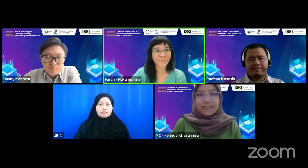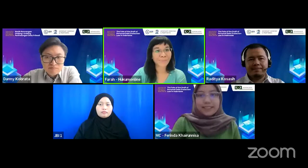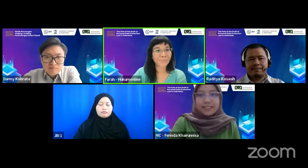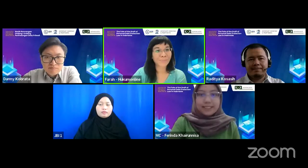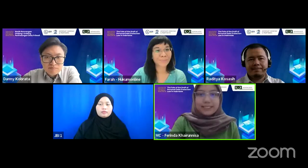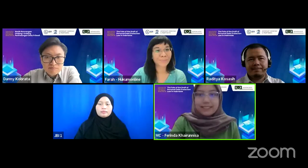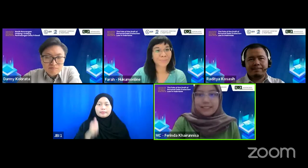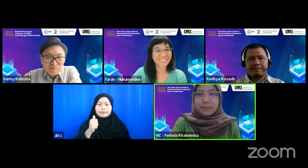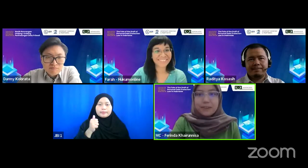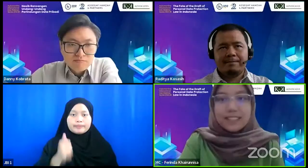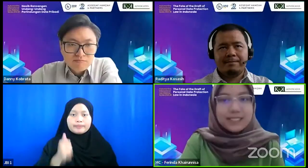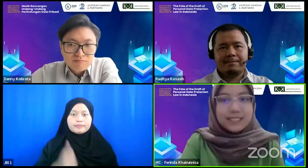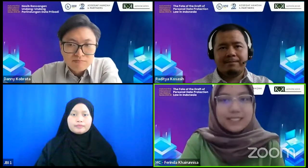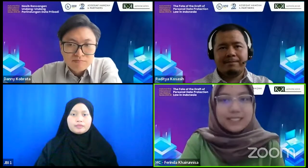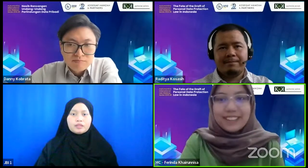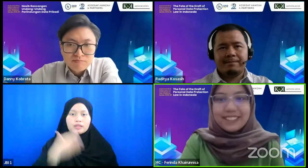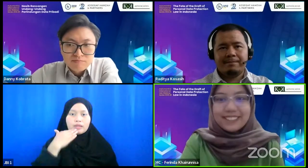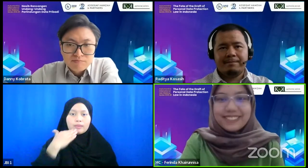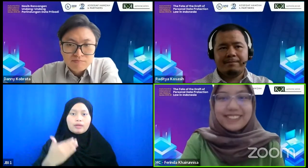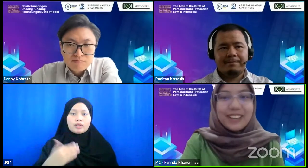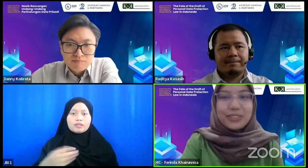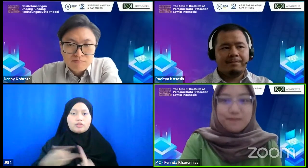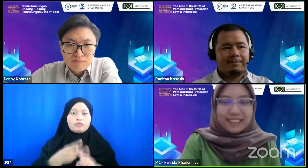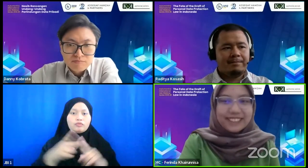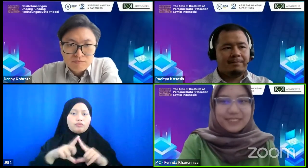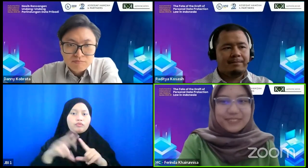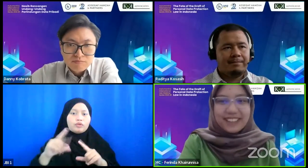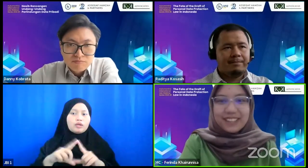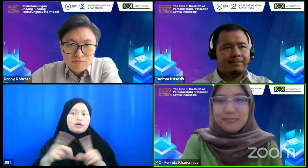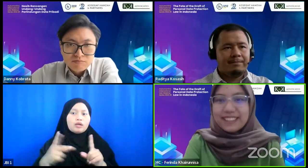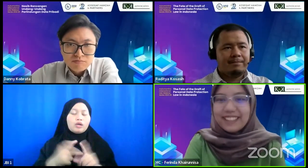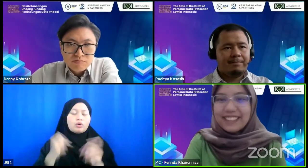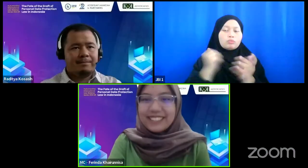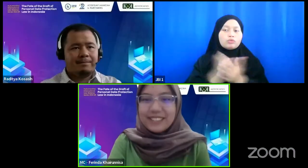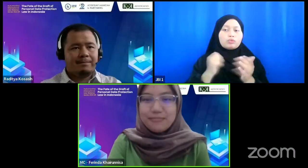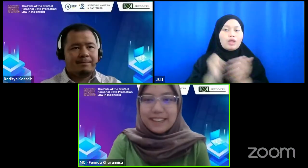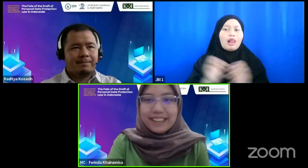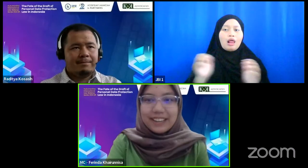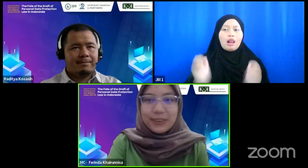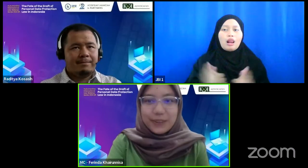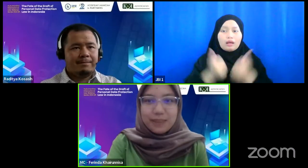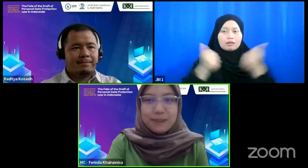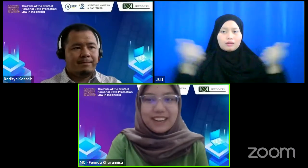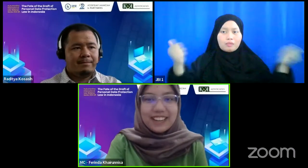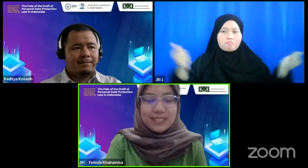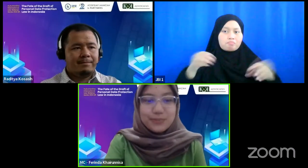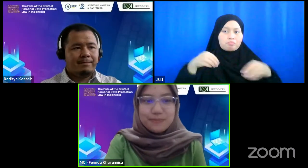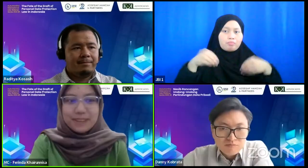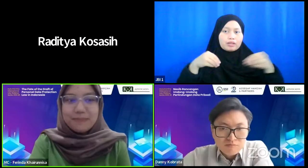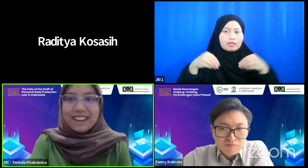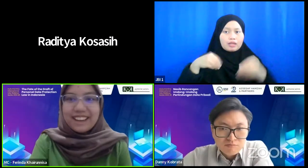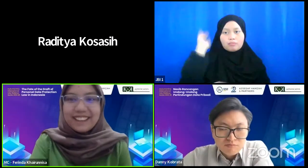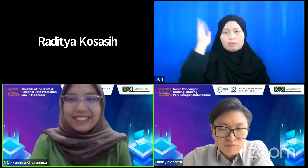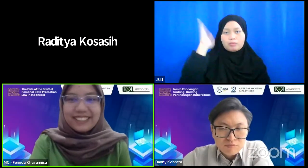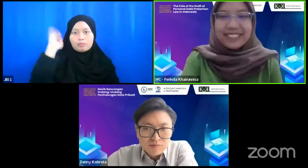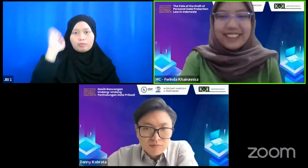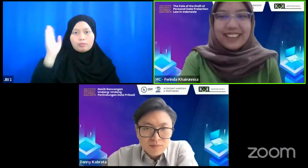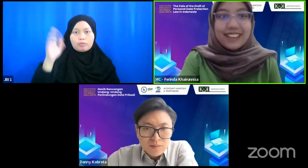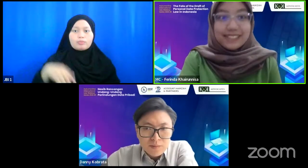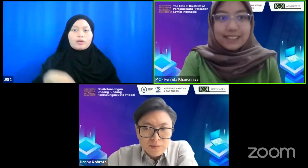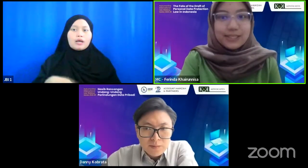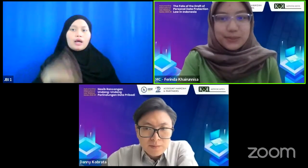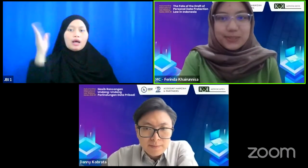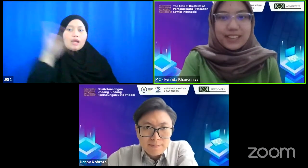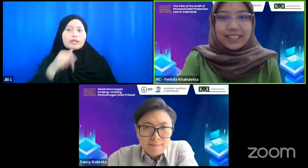Baik Terima kasih Mbak Farah sangat komprehensif sekali materi yang disampaikan oleh para narasumber pada hari